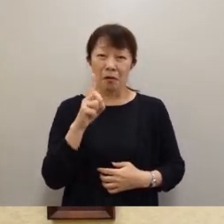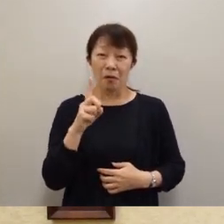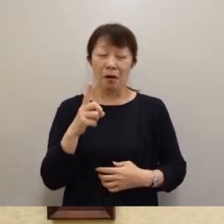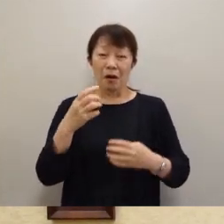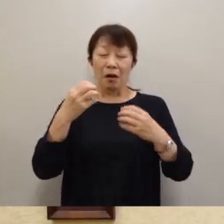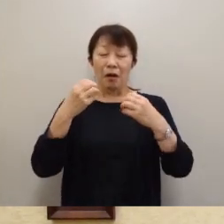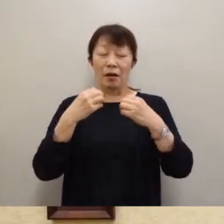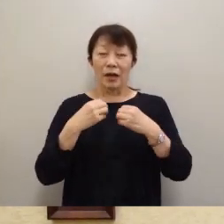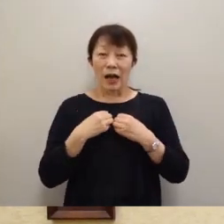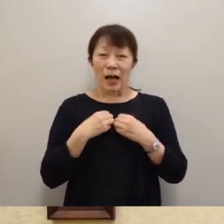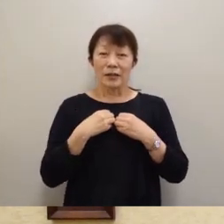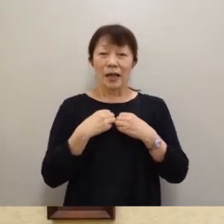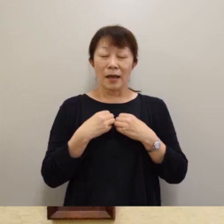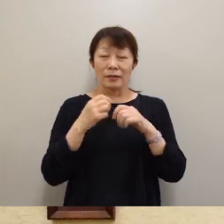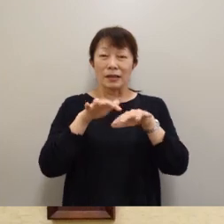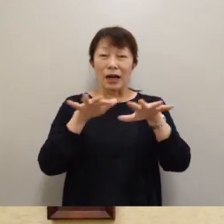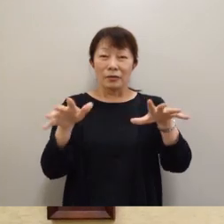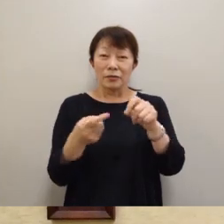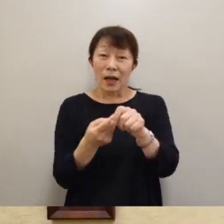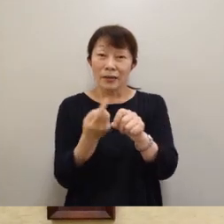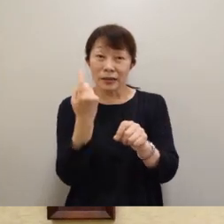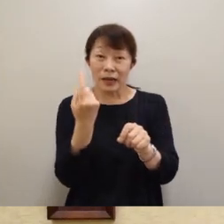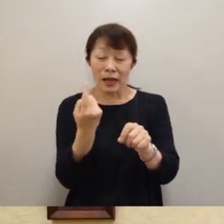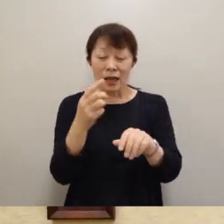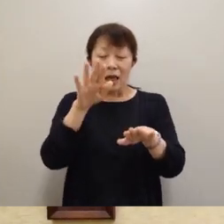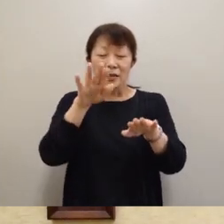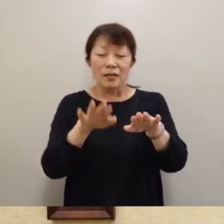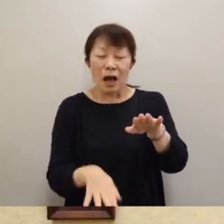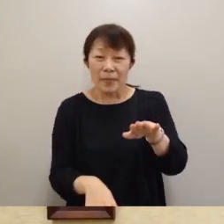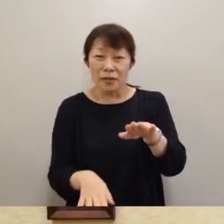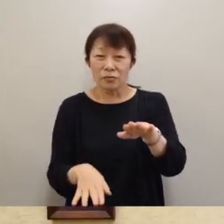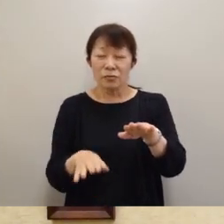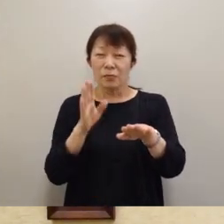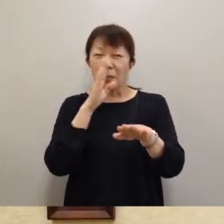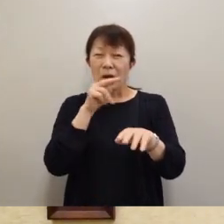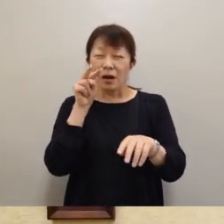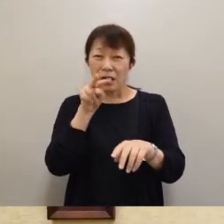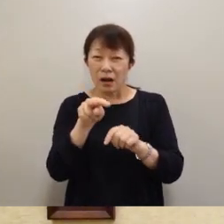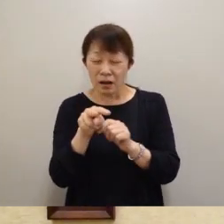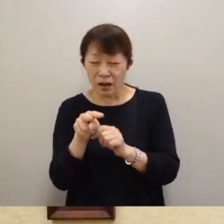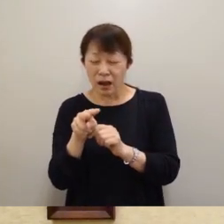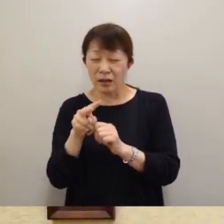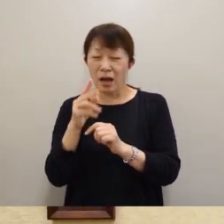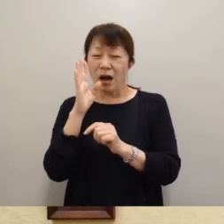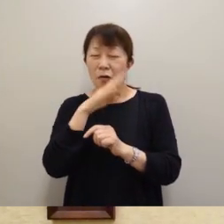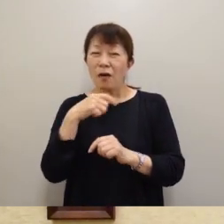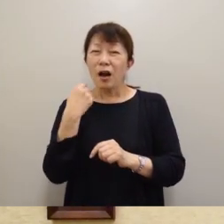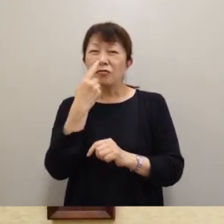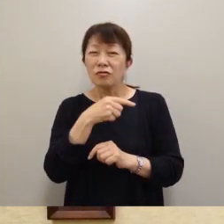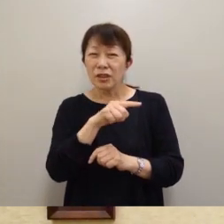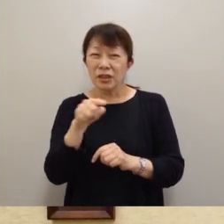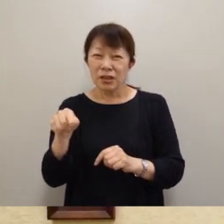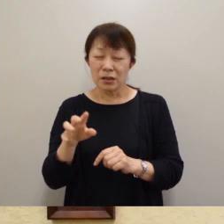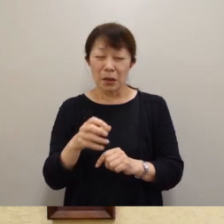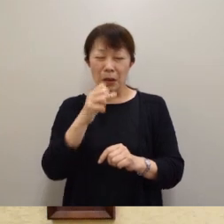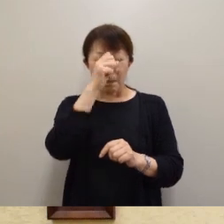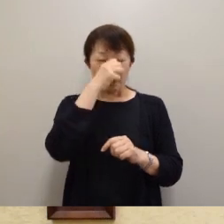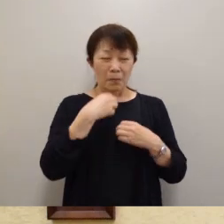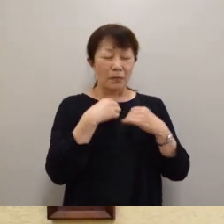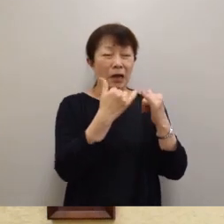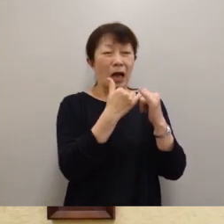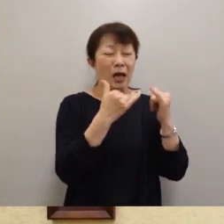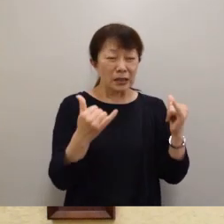染症の拡大に端を発した差別や偏見、誹謗中傷です。感染した方やご家